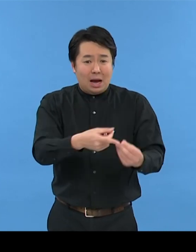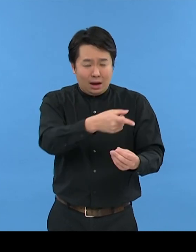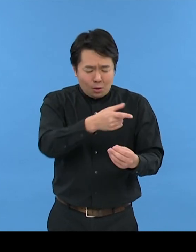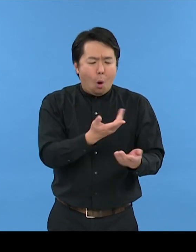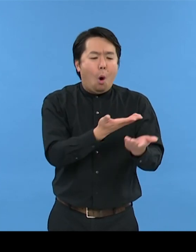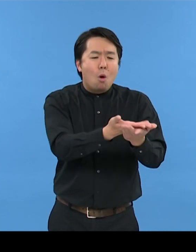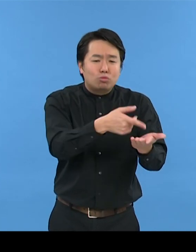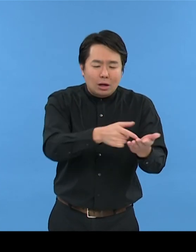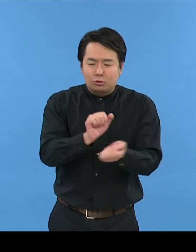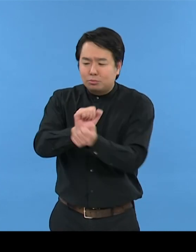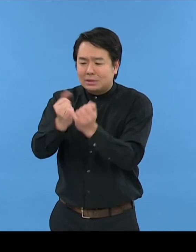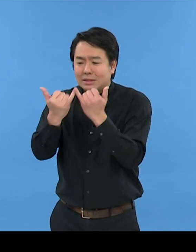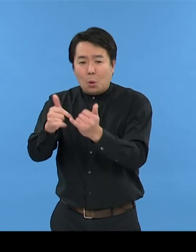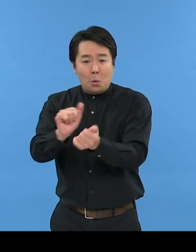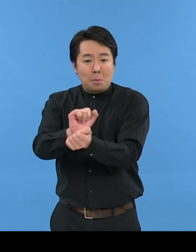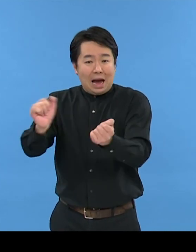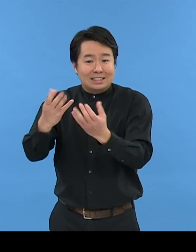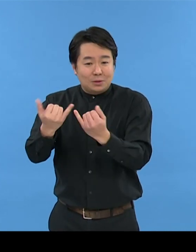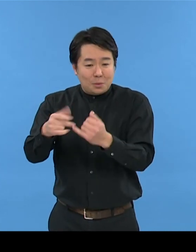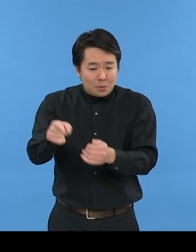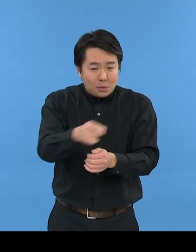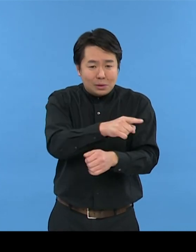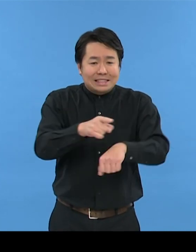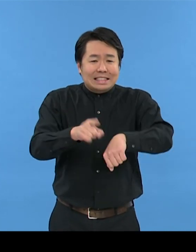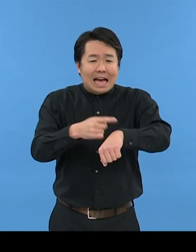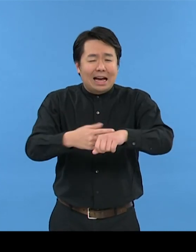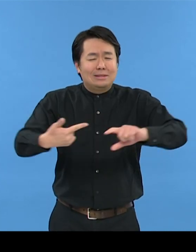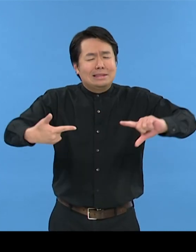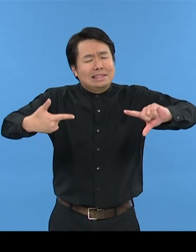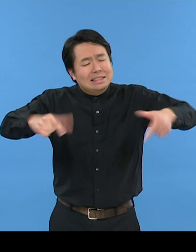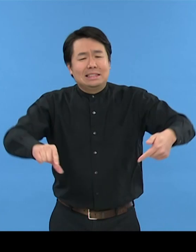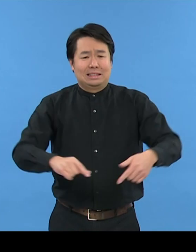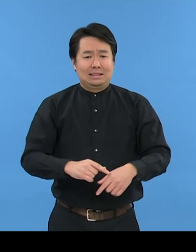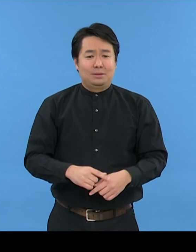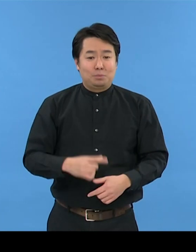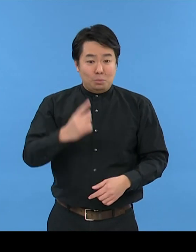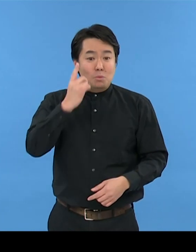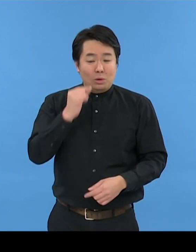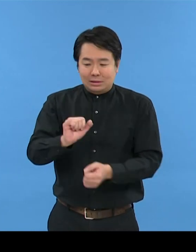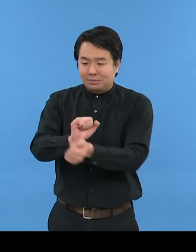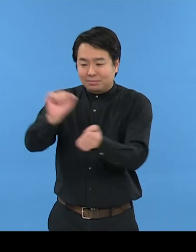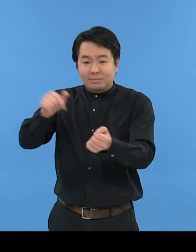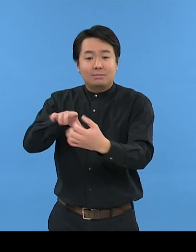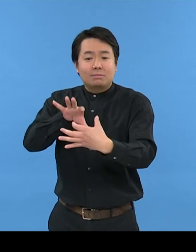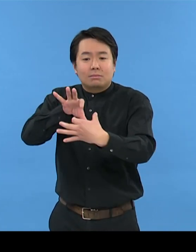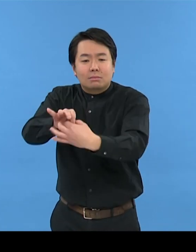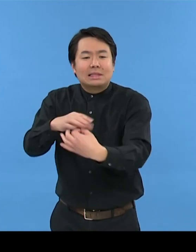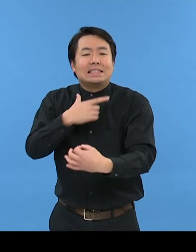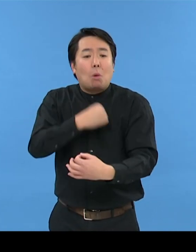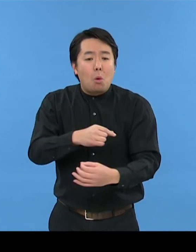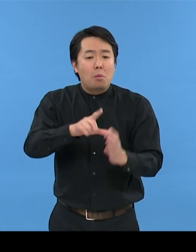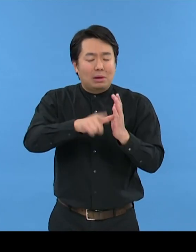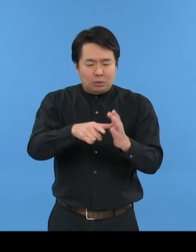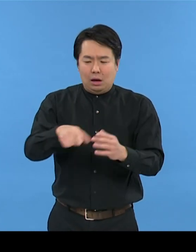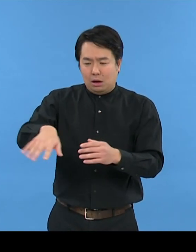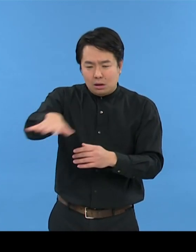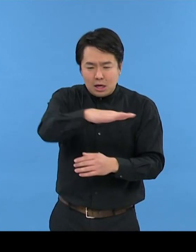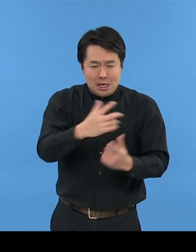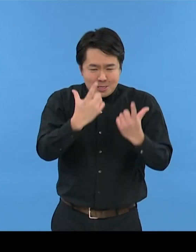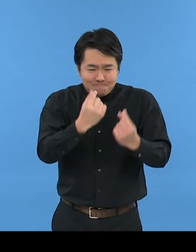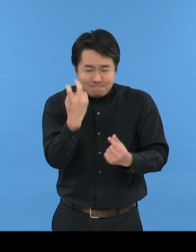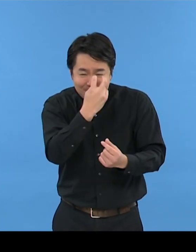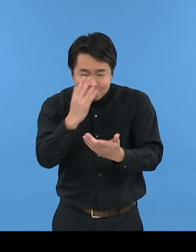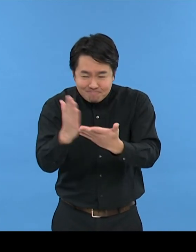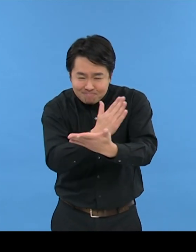出た方まではちょっと性格が真逆なんだよそしてもし出所した人たちと関わるなら